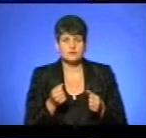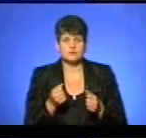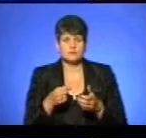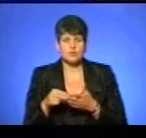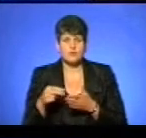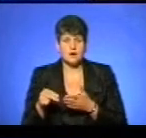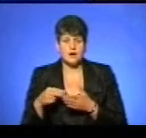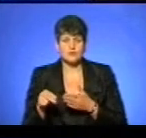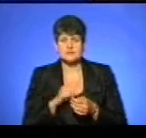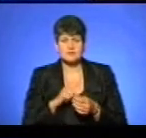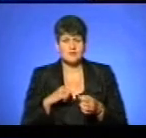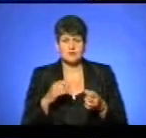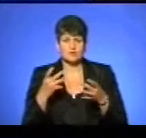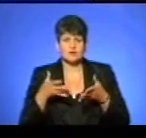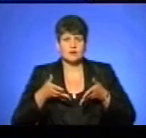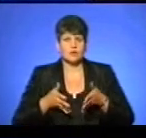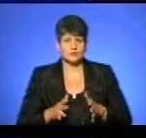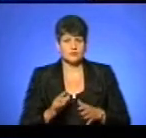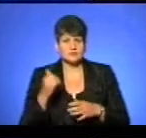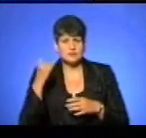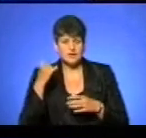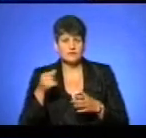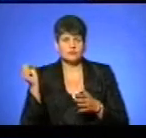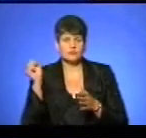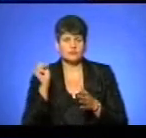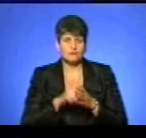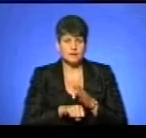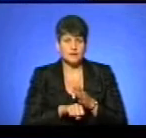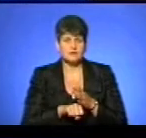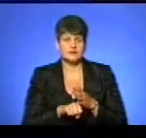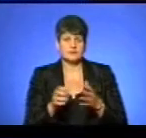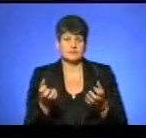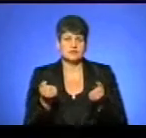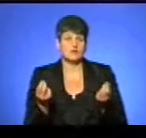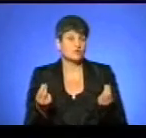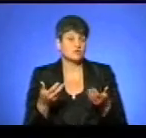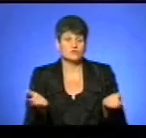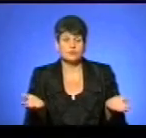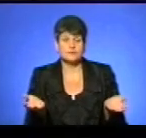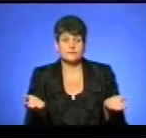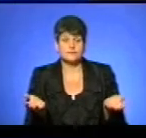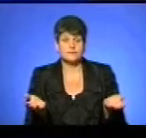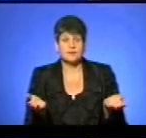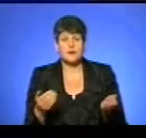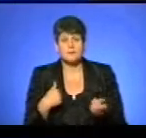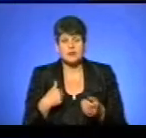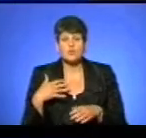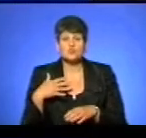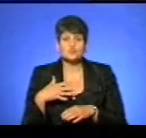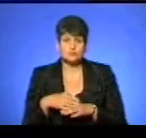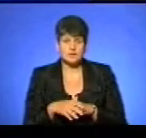Ну, саме простіше, народили телятку, забили, виручили і тут. І отримали гроші. І все. Але ж ми розуміємо,